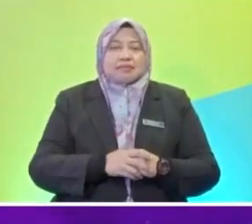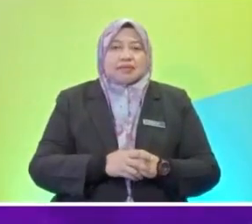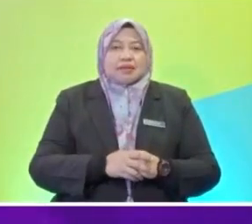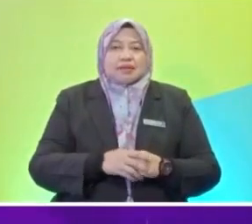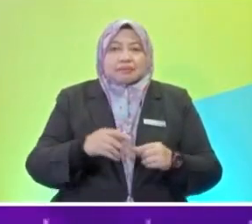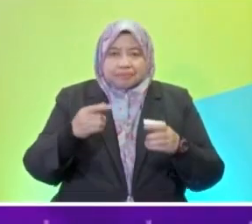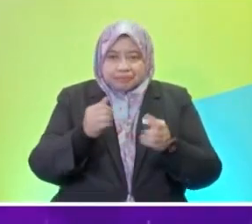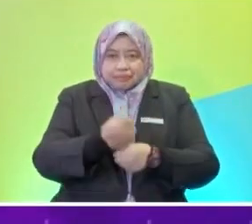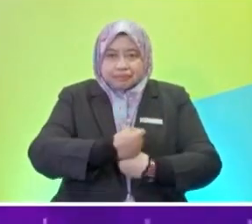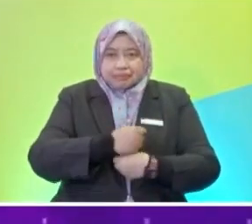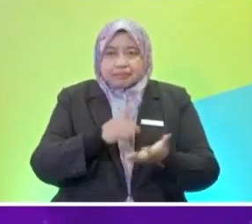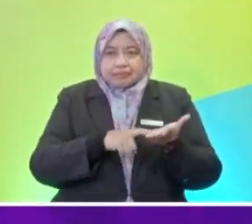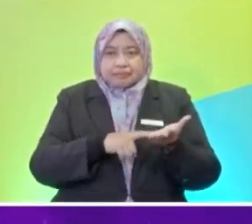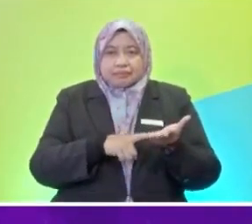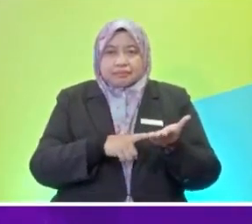ah